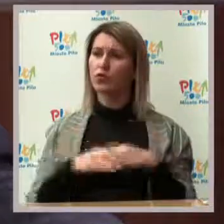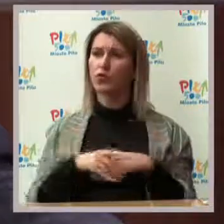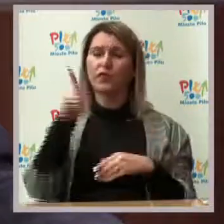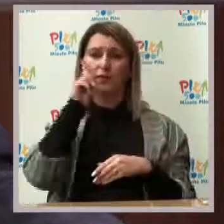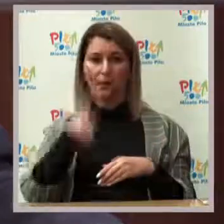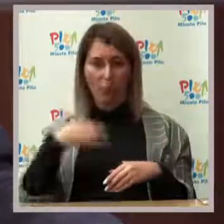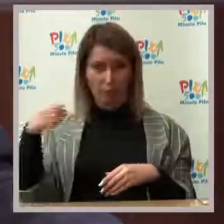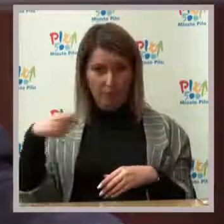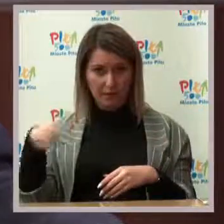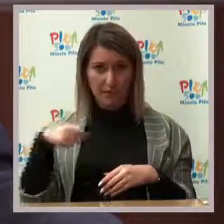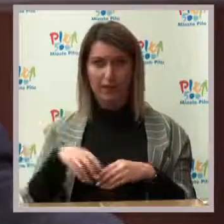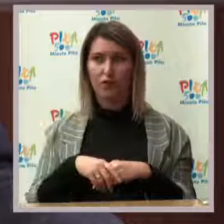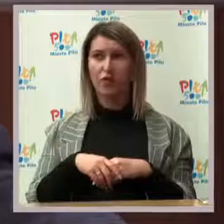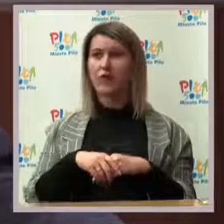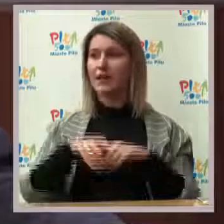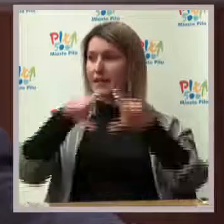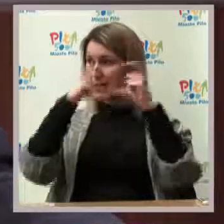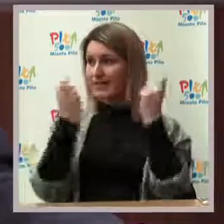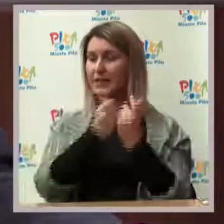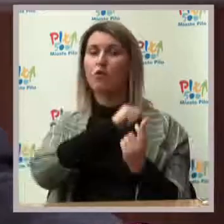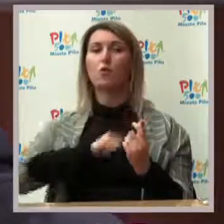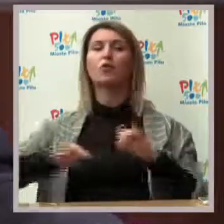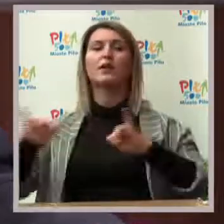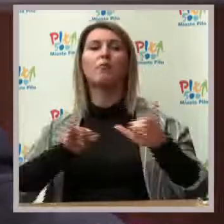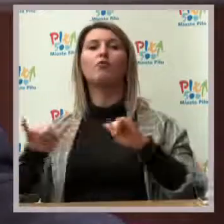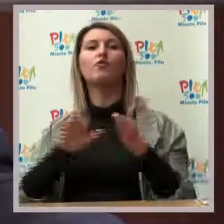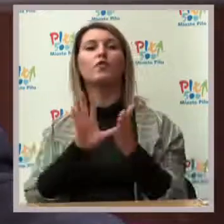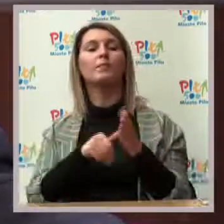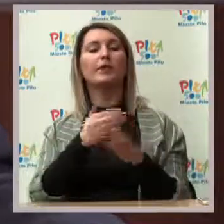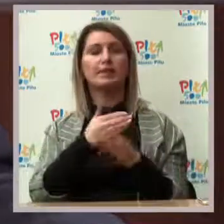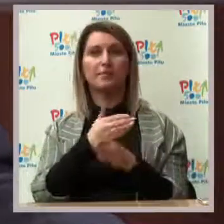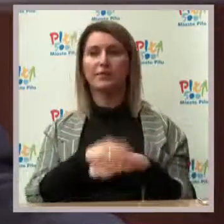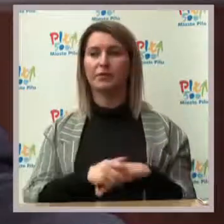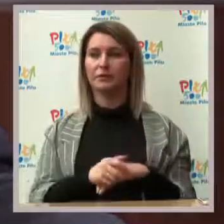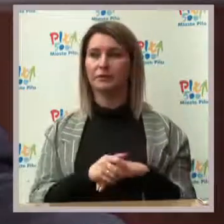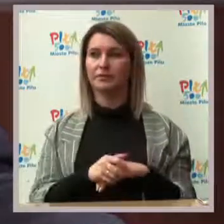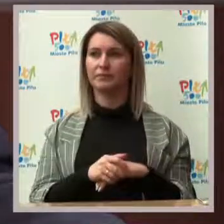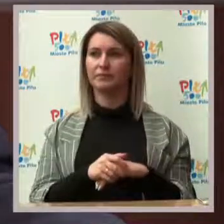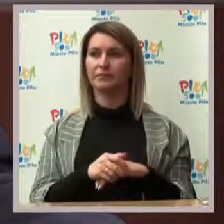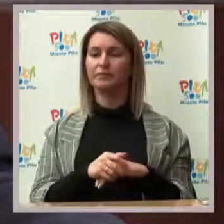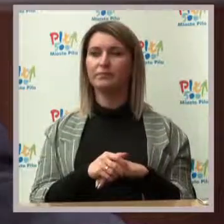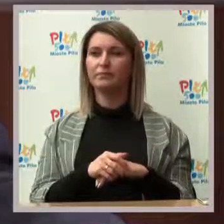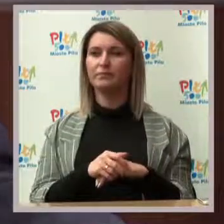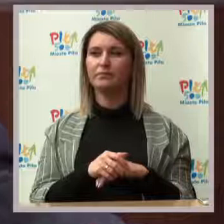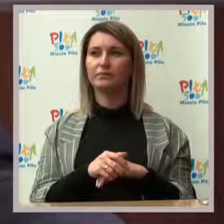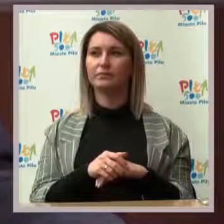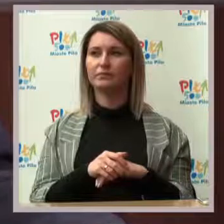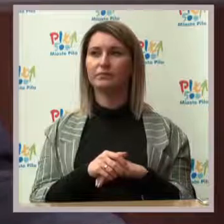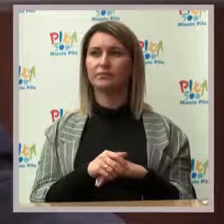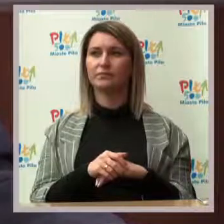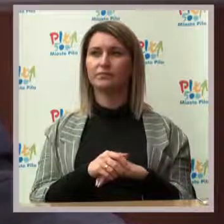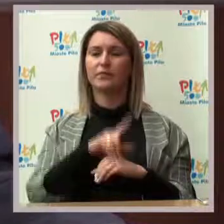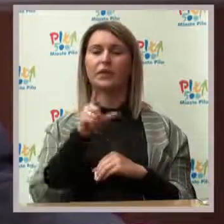panu prezydentowi, podziękować samorządowi miasta Piły za dotychczasową